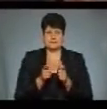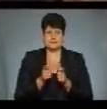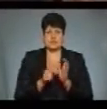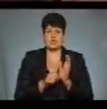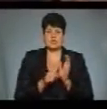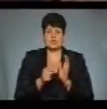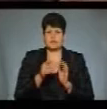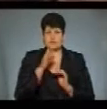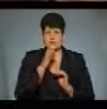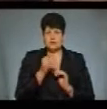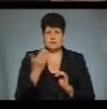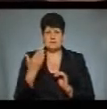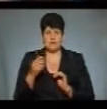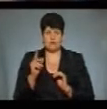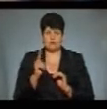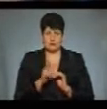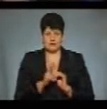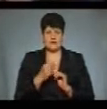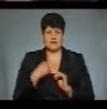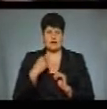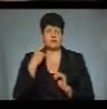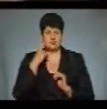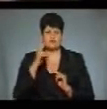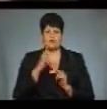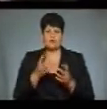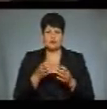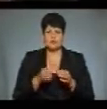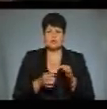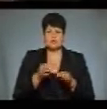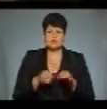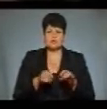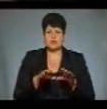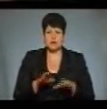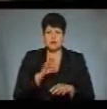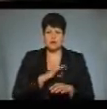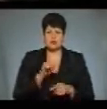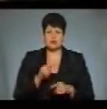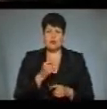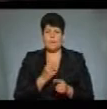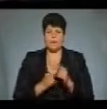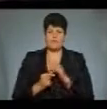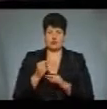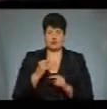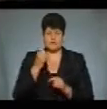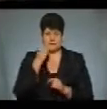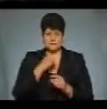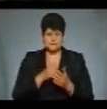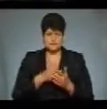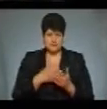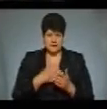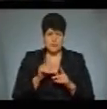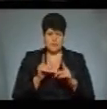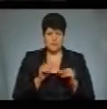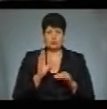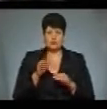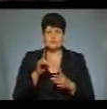гривень у маршрутці, 5 у тролейбусі. Я чув, що прийняте судове рішення на користь того, щоб повернути попередні тарифи на проїзд. Ну,